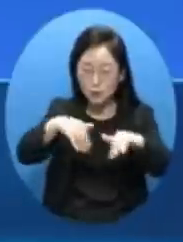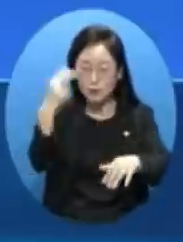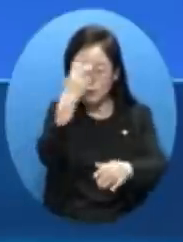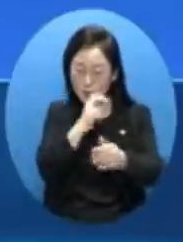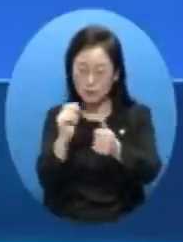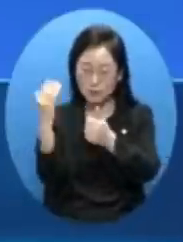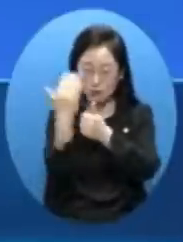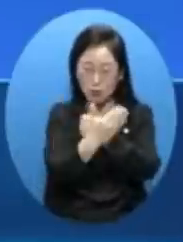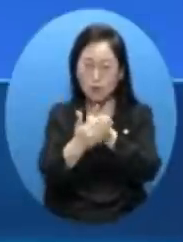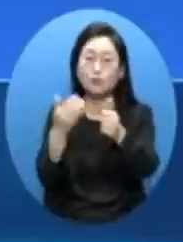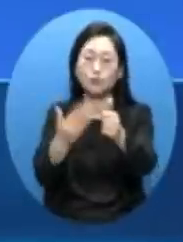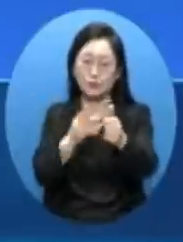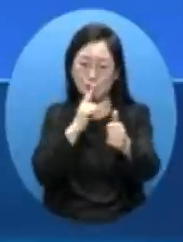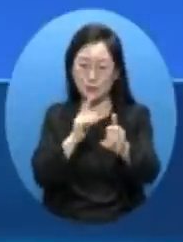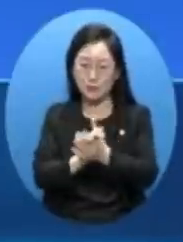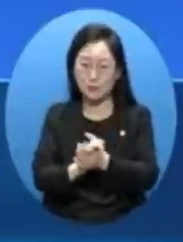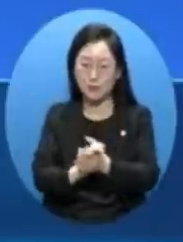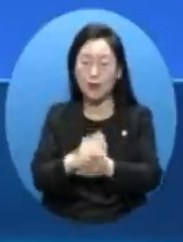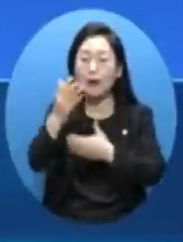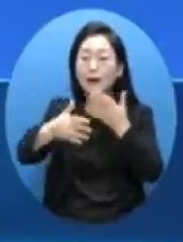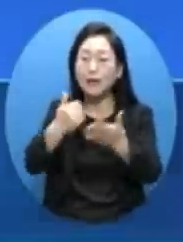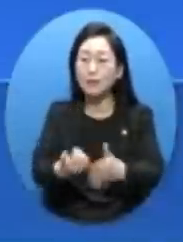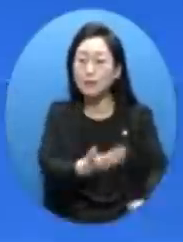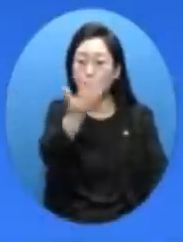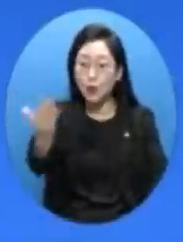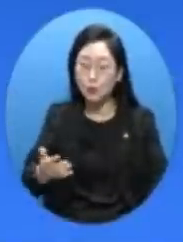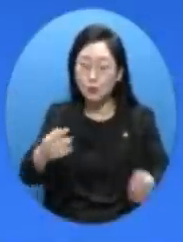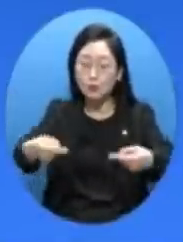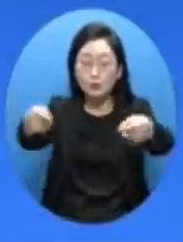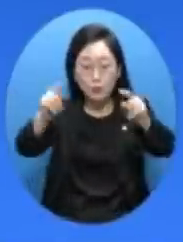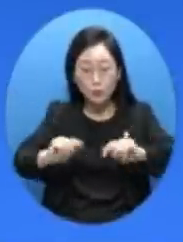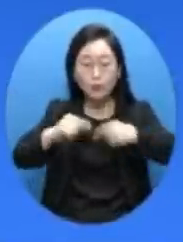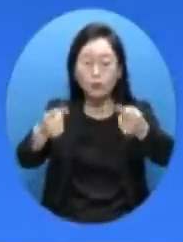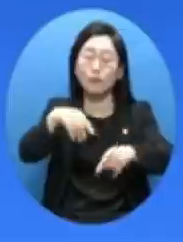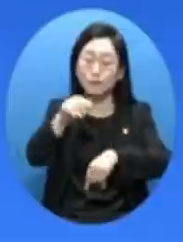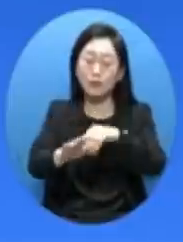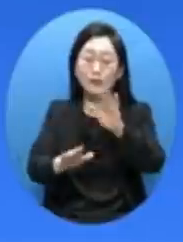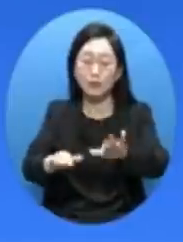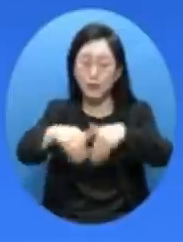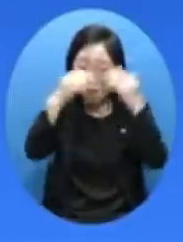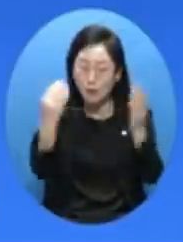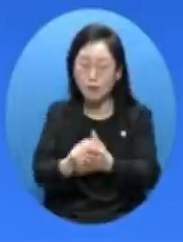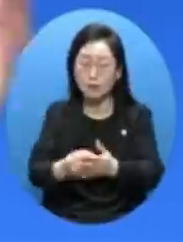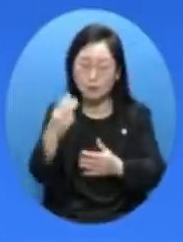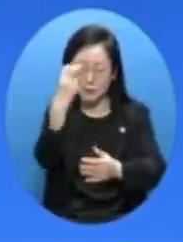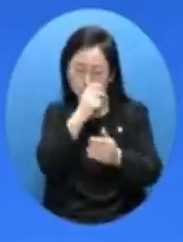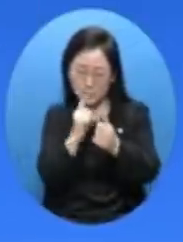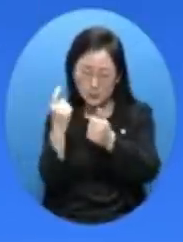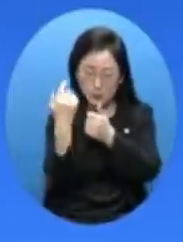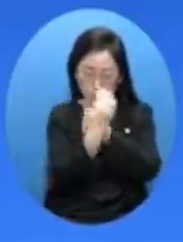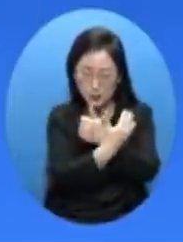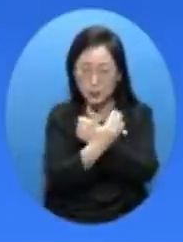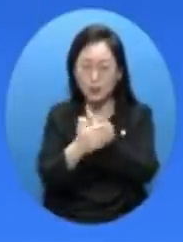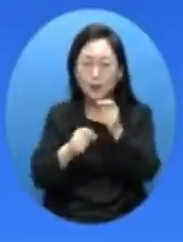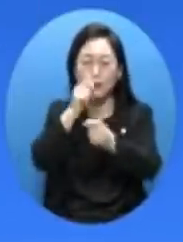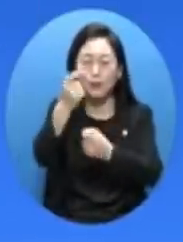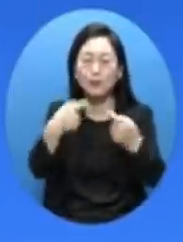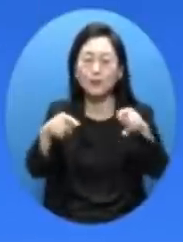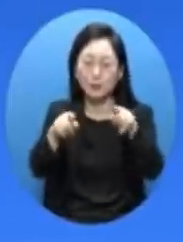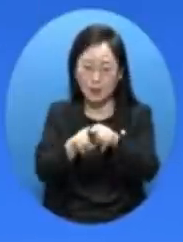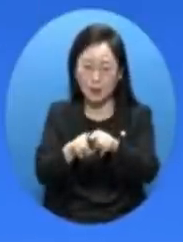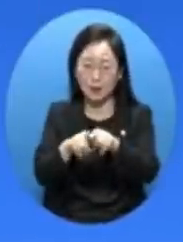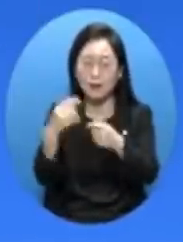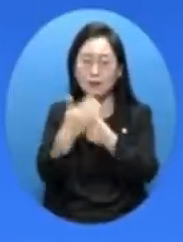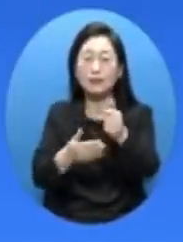지키시리로다. 하늘에서 여러분의 들고 나가는 그 모든 발걸음을 지키시고 보호하시며 영원토록 함께하시고 여러분 삶 가운데